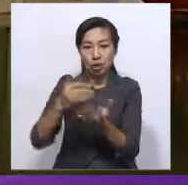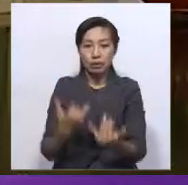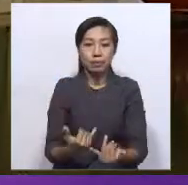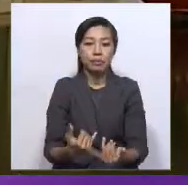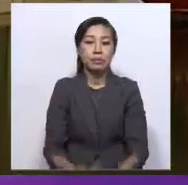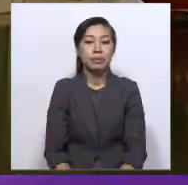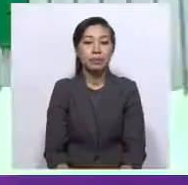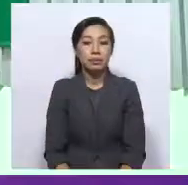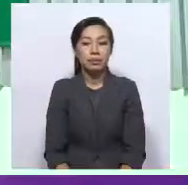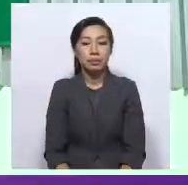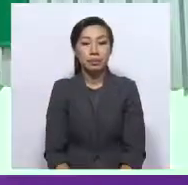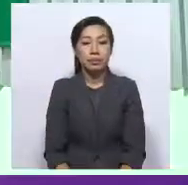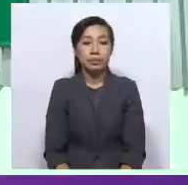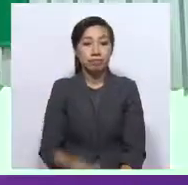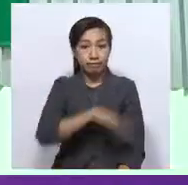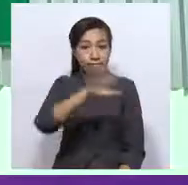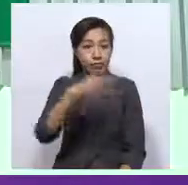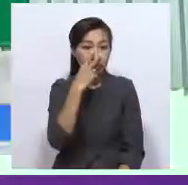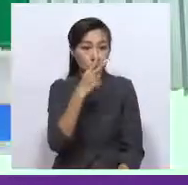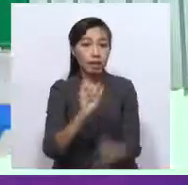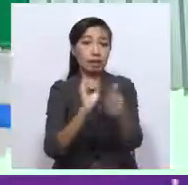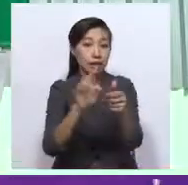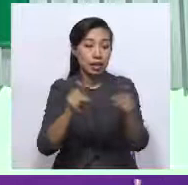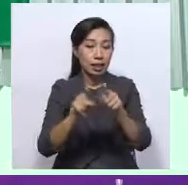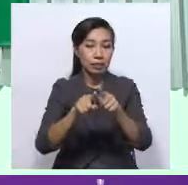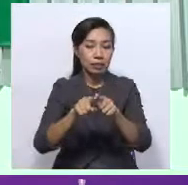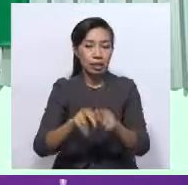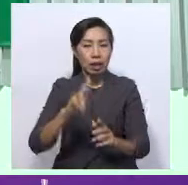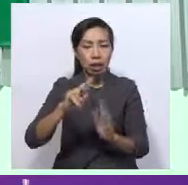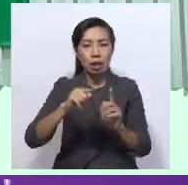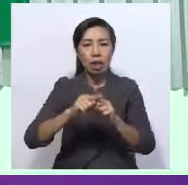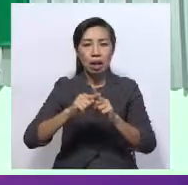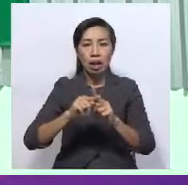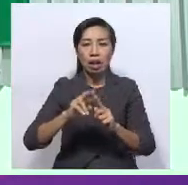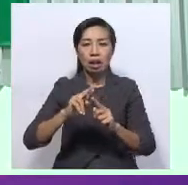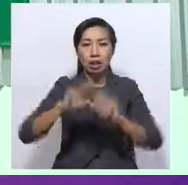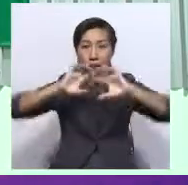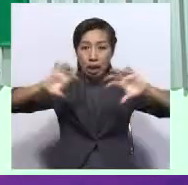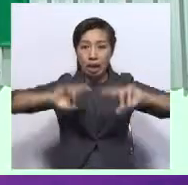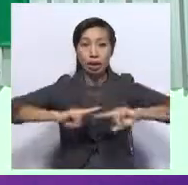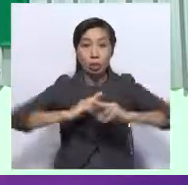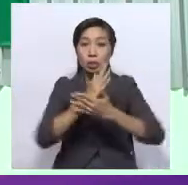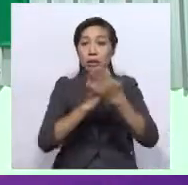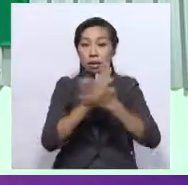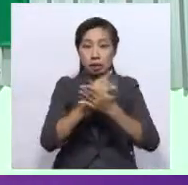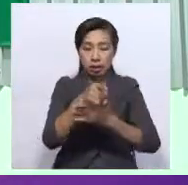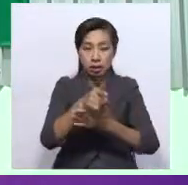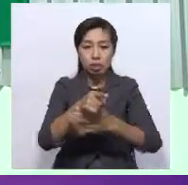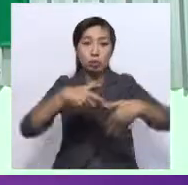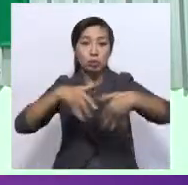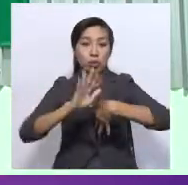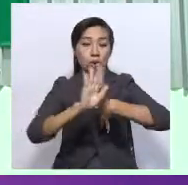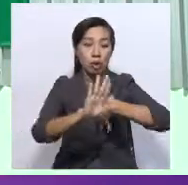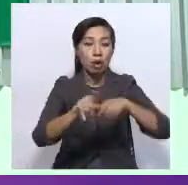านค่ะ นำคุณผู้ชมมาทำความรู้จักกับรัฐวิสาหกิจชุมชนตำบลไร่มะขามอำเภอบ้านลาดจังหวัดเ